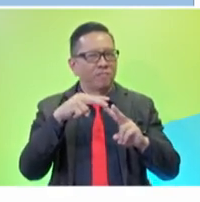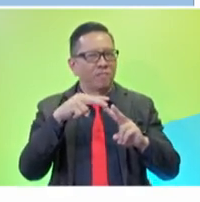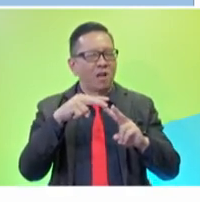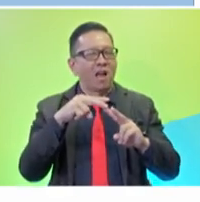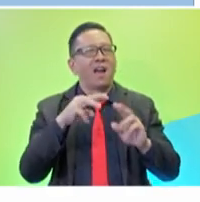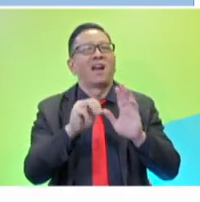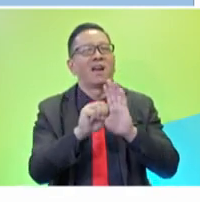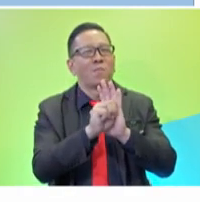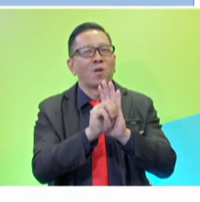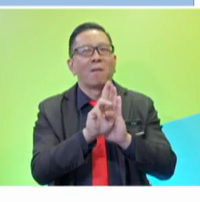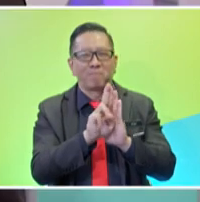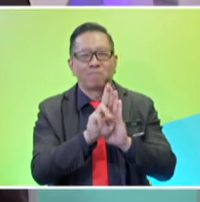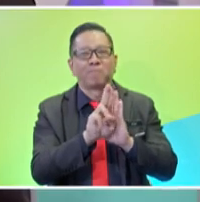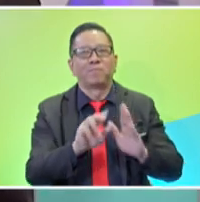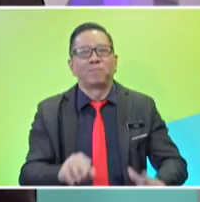model